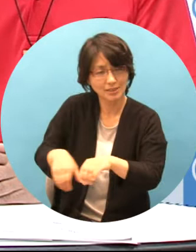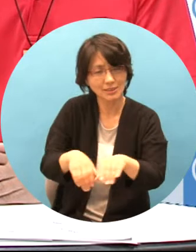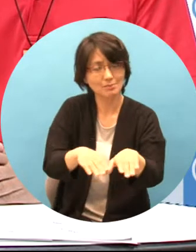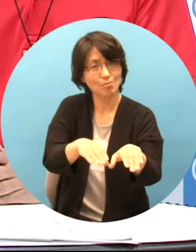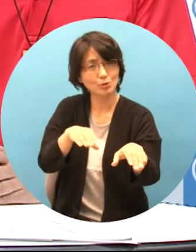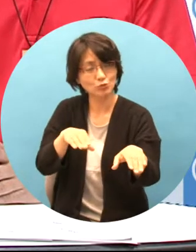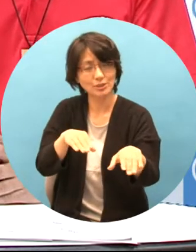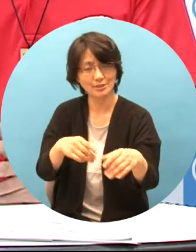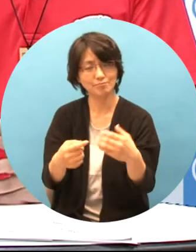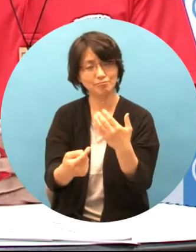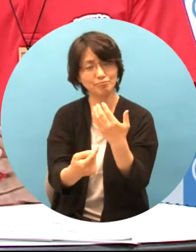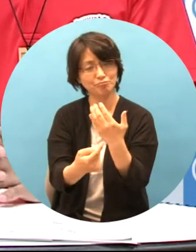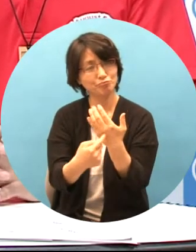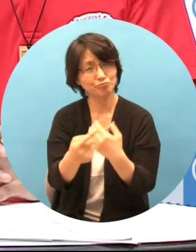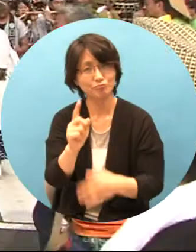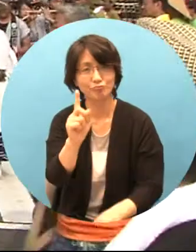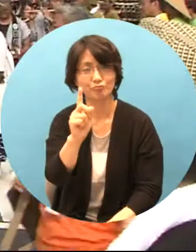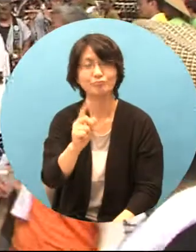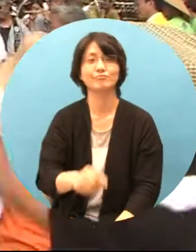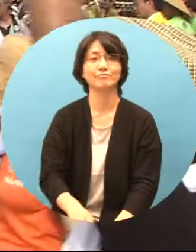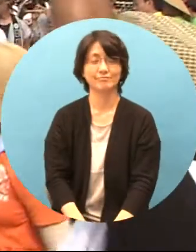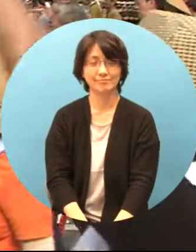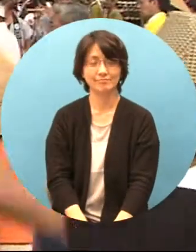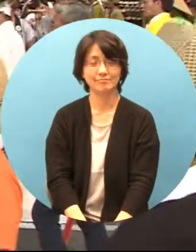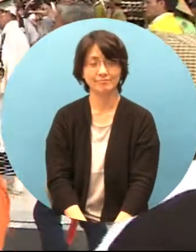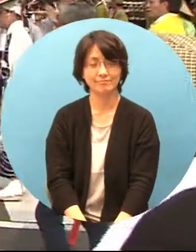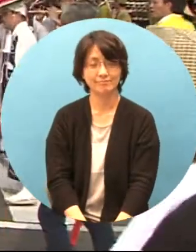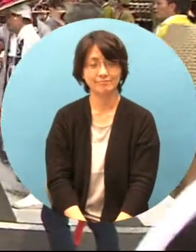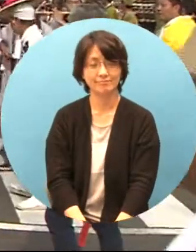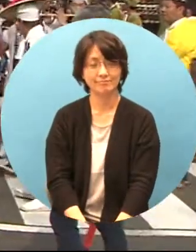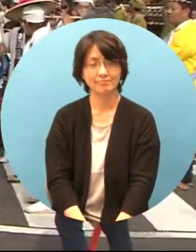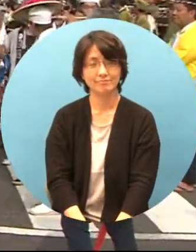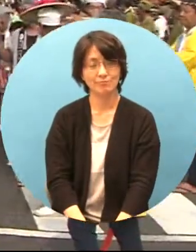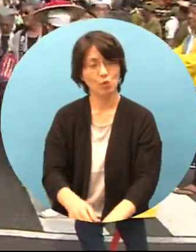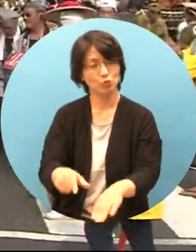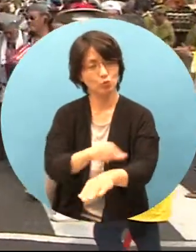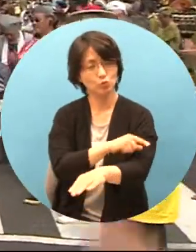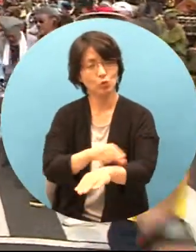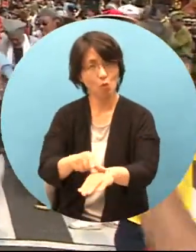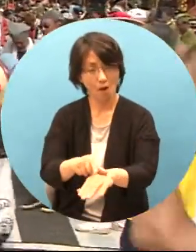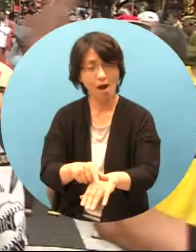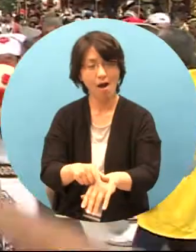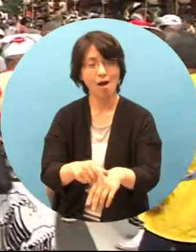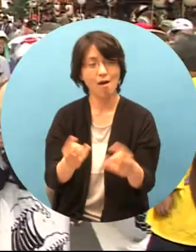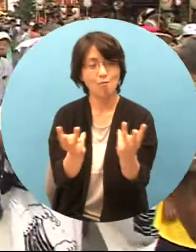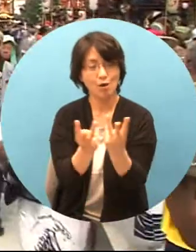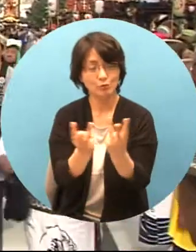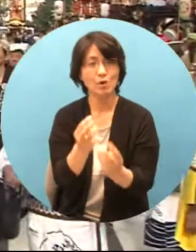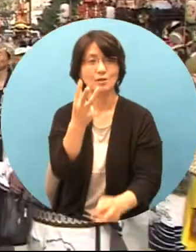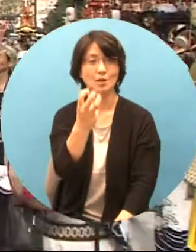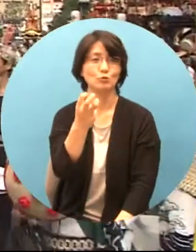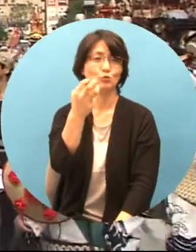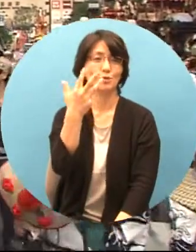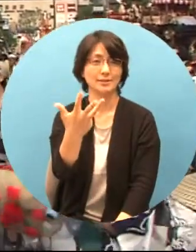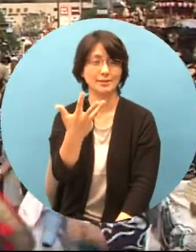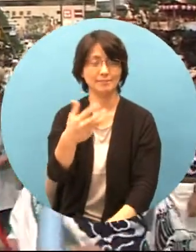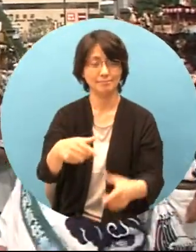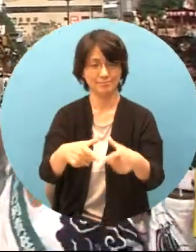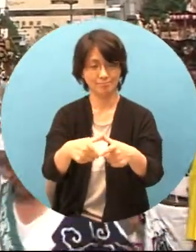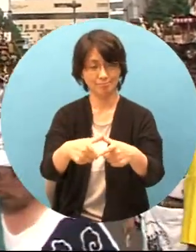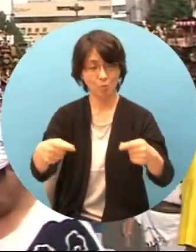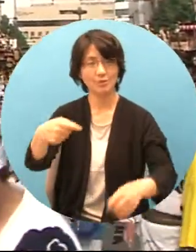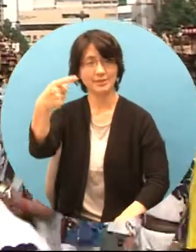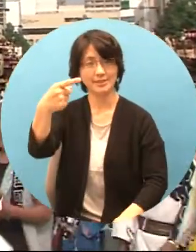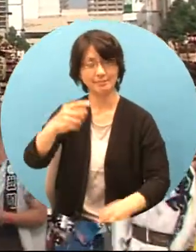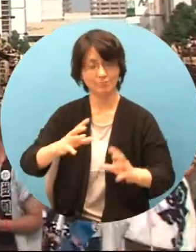ような見どころがありますか？ はい、高崎出し祭りの最大の特徴は38台という出しの所有台数にありまして、これは